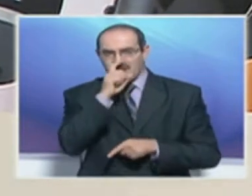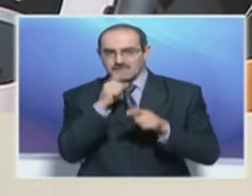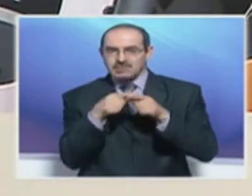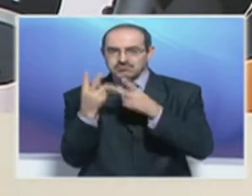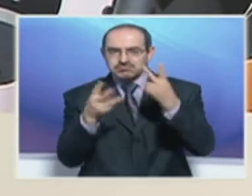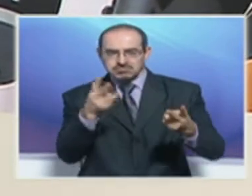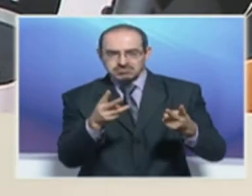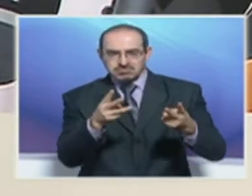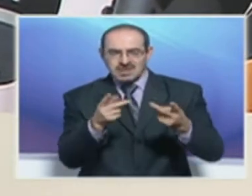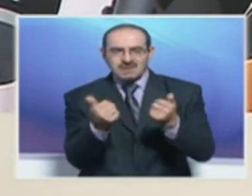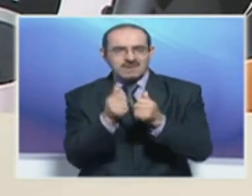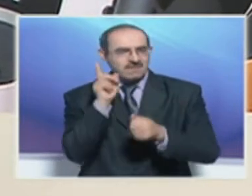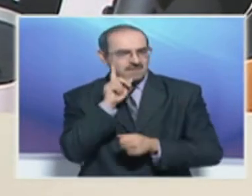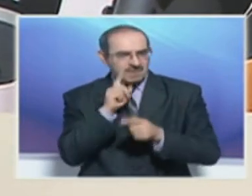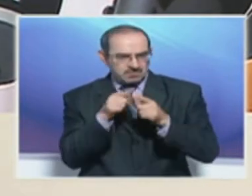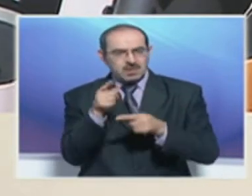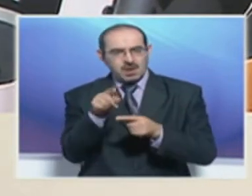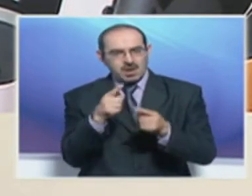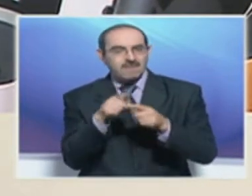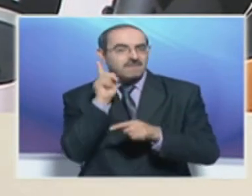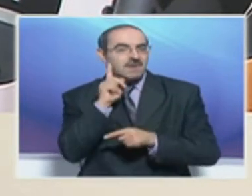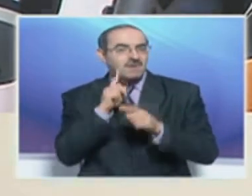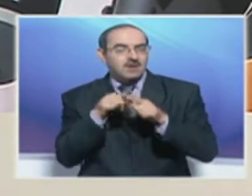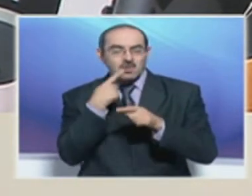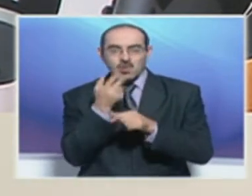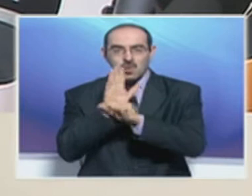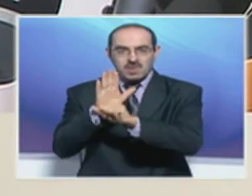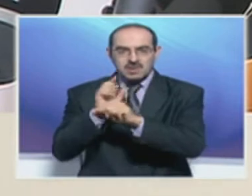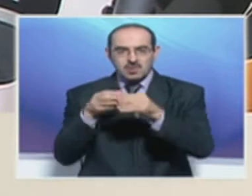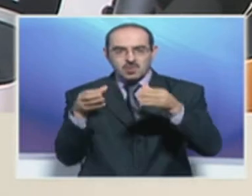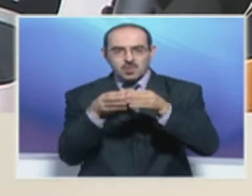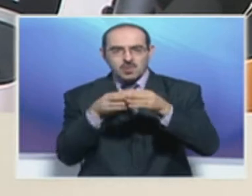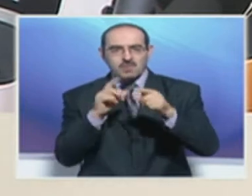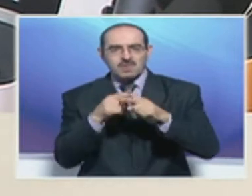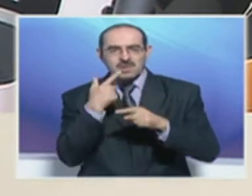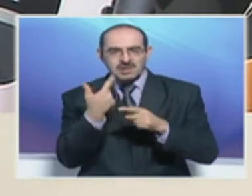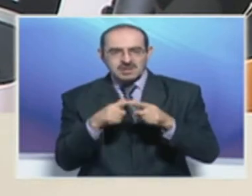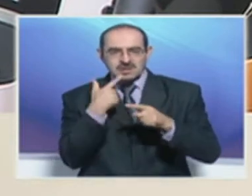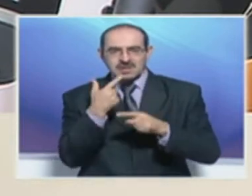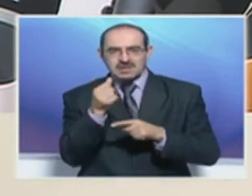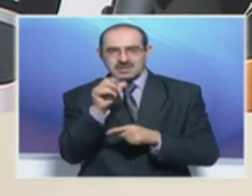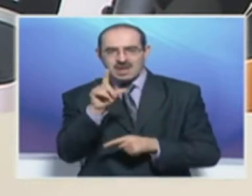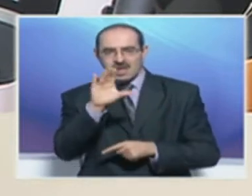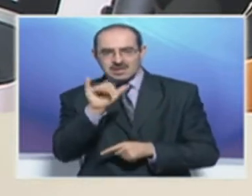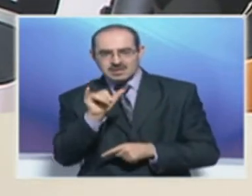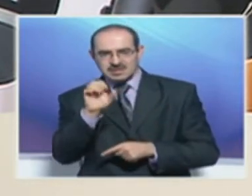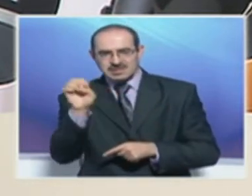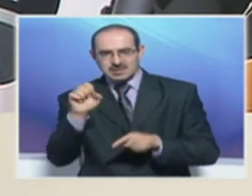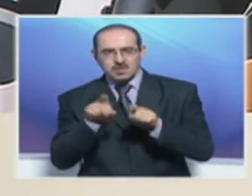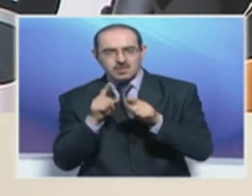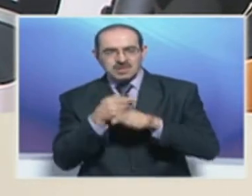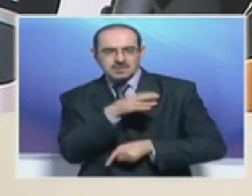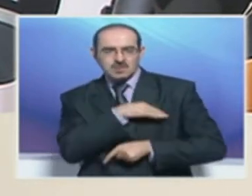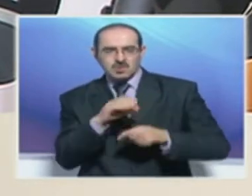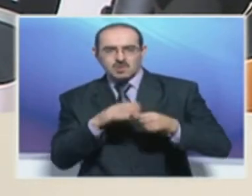nous Madame Elisabeth Guigou, qui est elle présidente donc de la fondation Anna Lindt, chargée de la